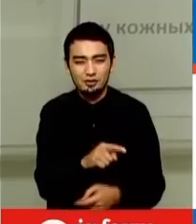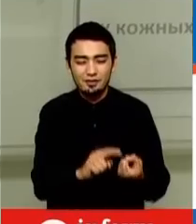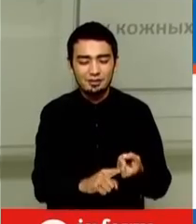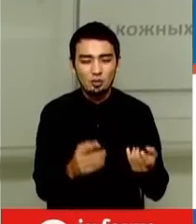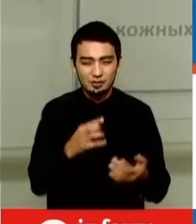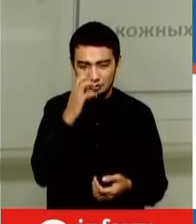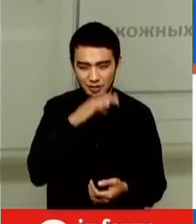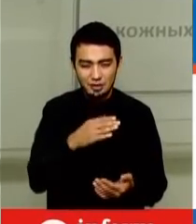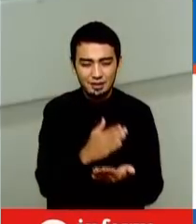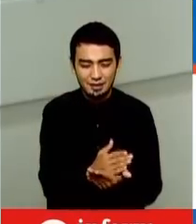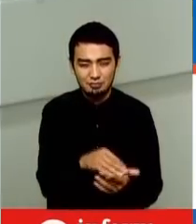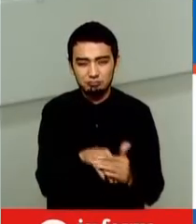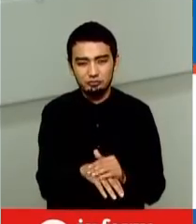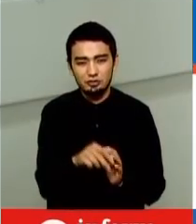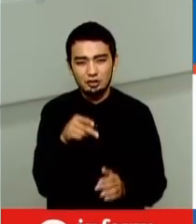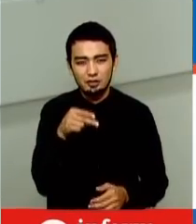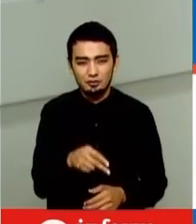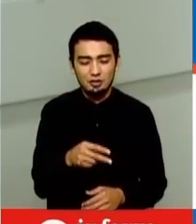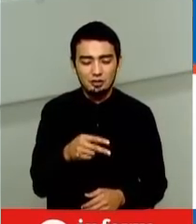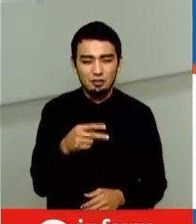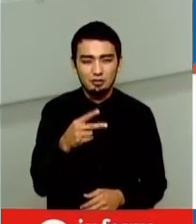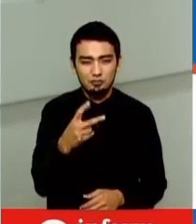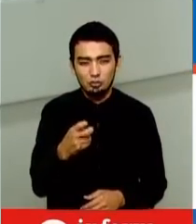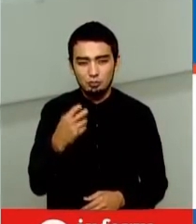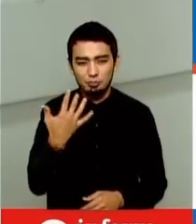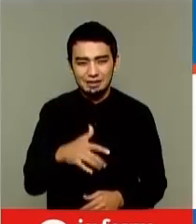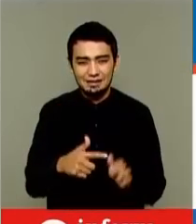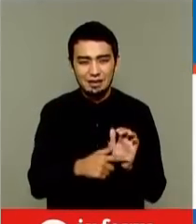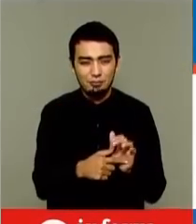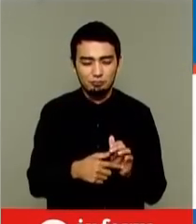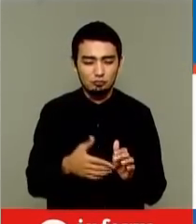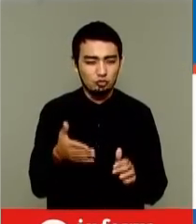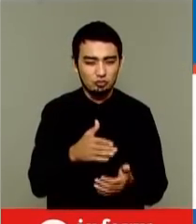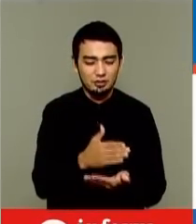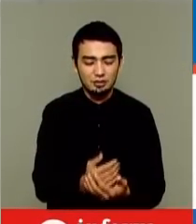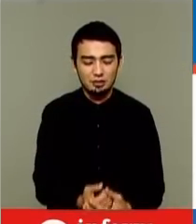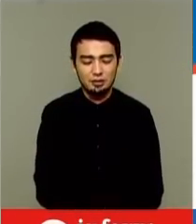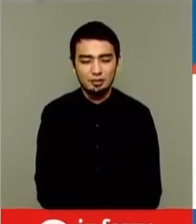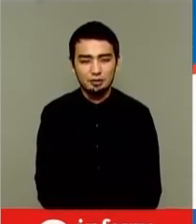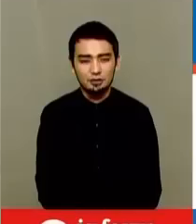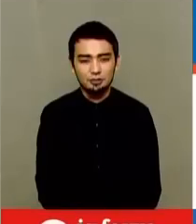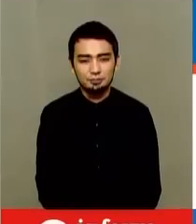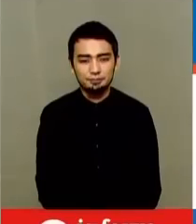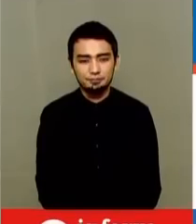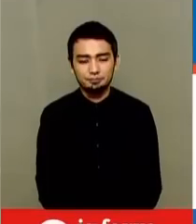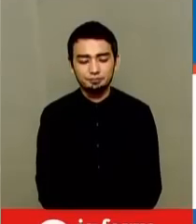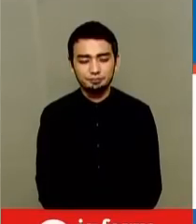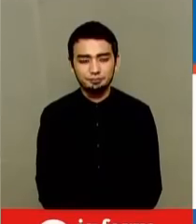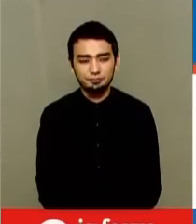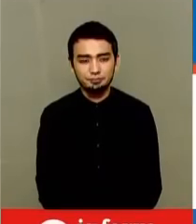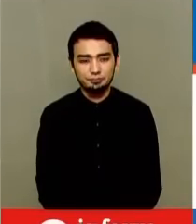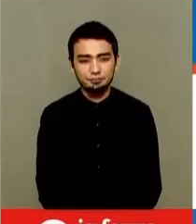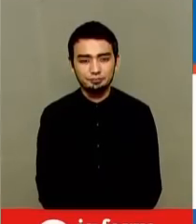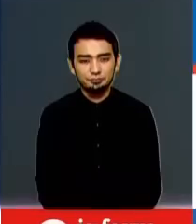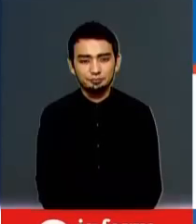стране есть более 257 тысяч доз. Нина Шаппо, Елена Досова, Информбюро,